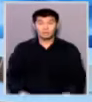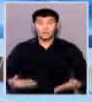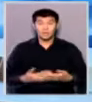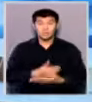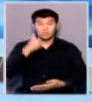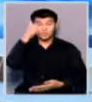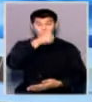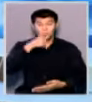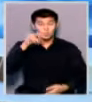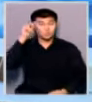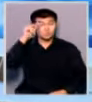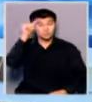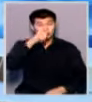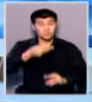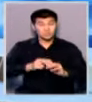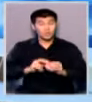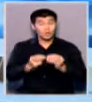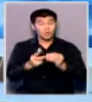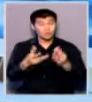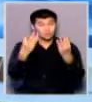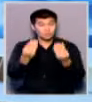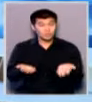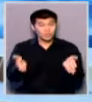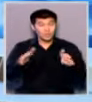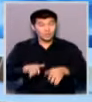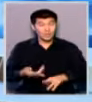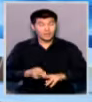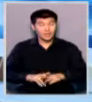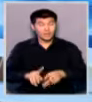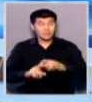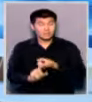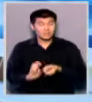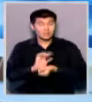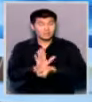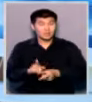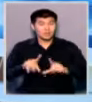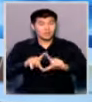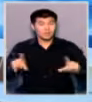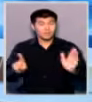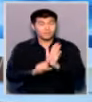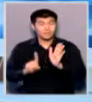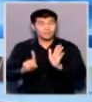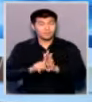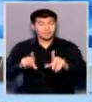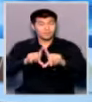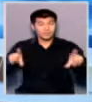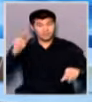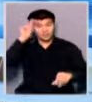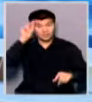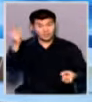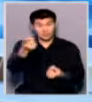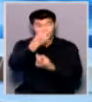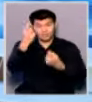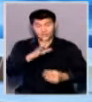Жаңа оқу жылына 13 күн қалды. Ал індет болса әлі айылын жияр емес. Мектеп оқушылары дәстүрлі форматта оқиды деген ақпарат тараған